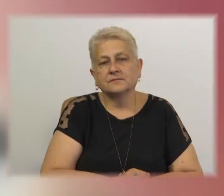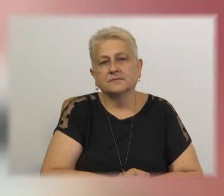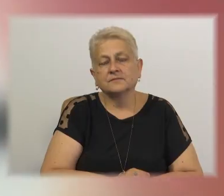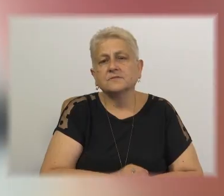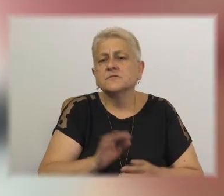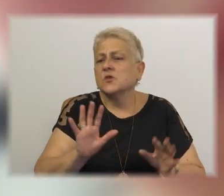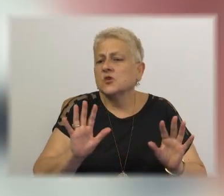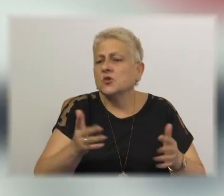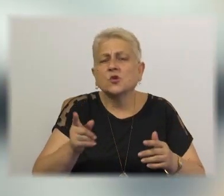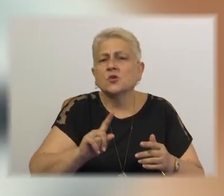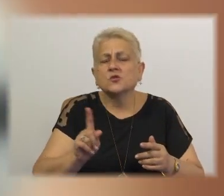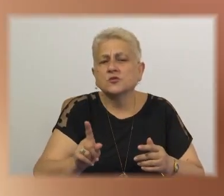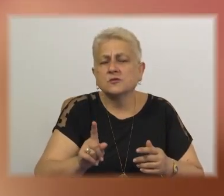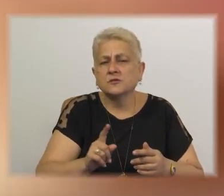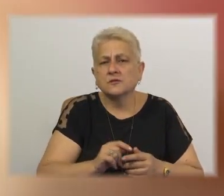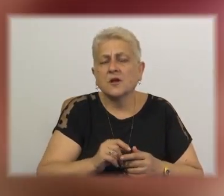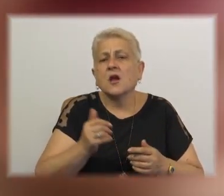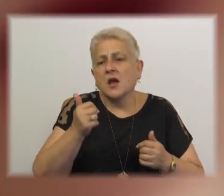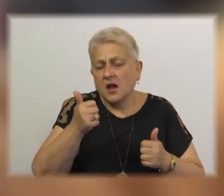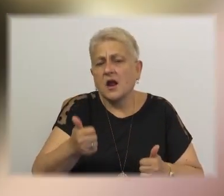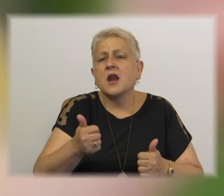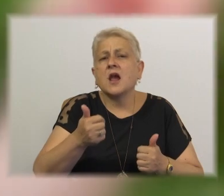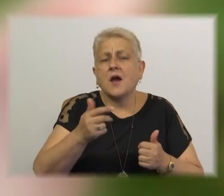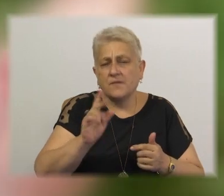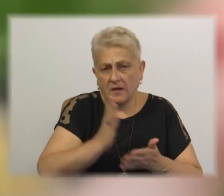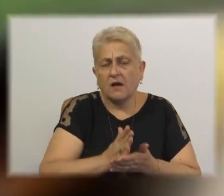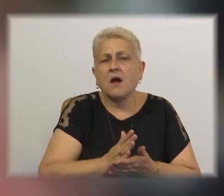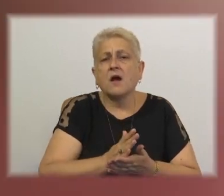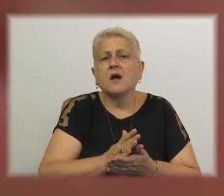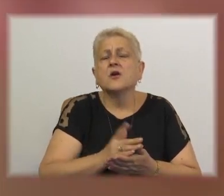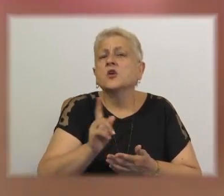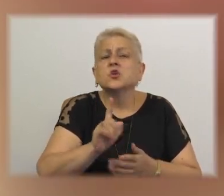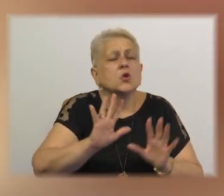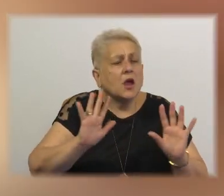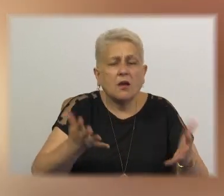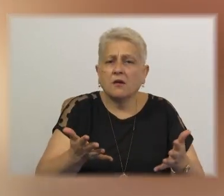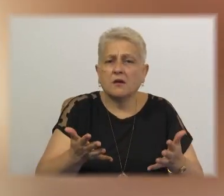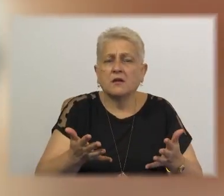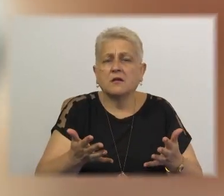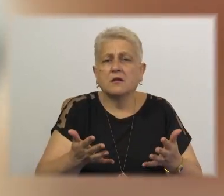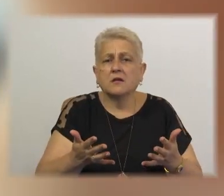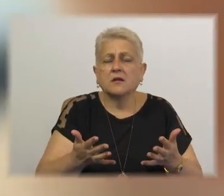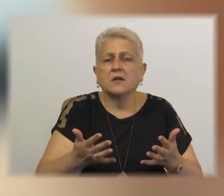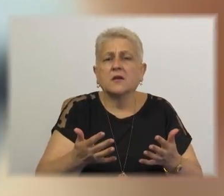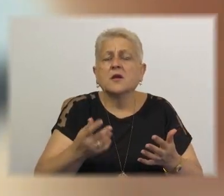Ինչ ա եղել, հեշ չղայնացել։ Լնդեն այլ։ Հա, ինչ ա եղել։